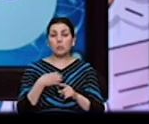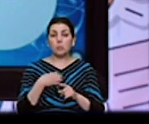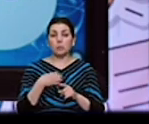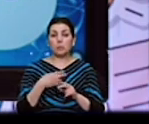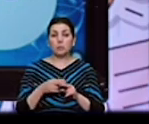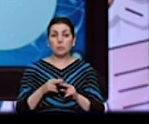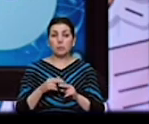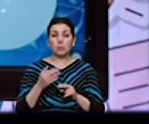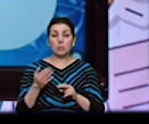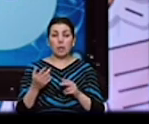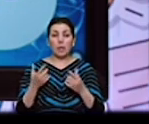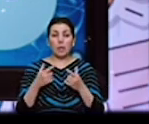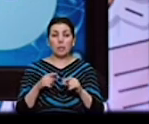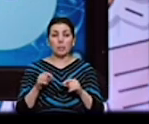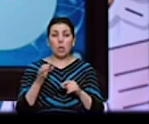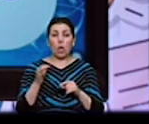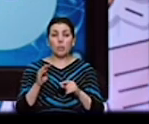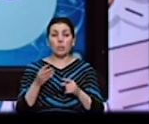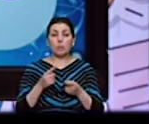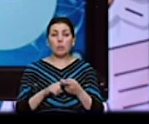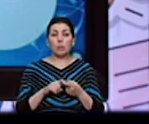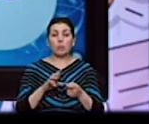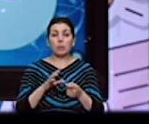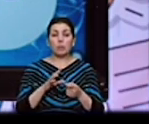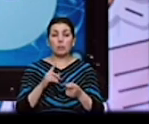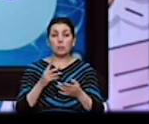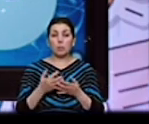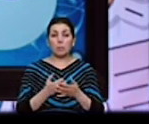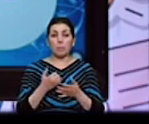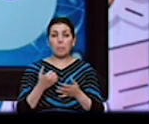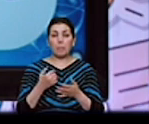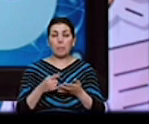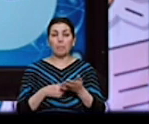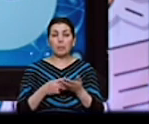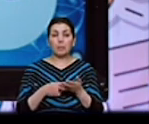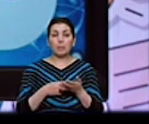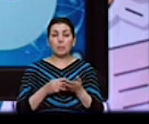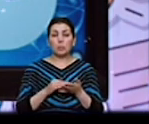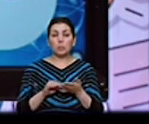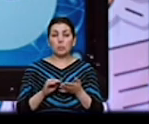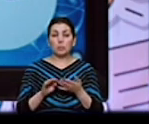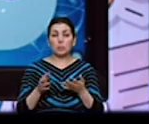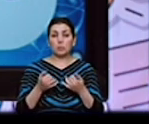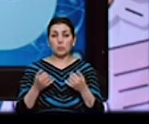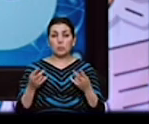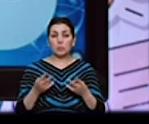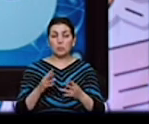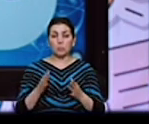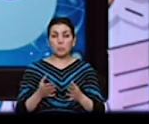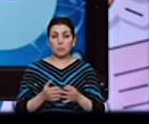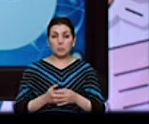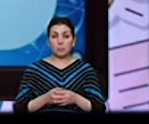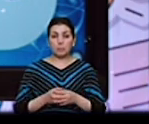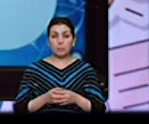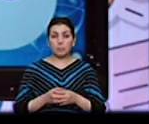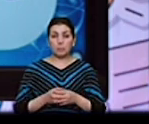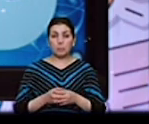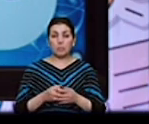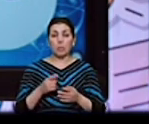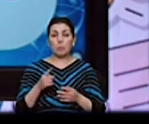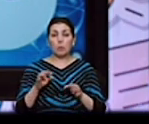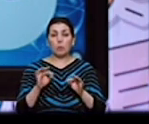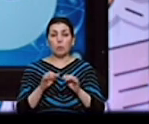asosida qaysi otga bog'langanini aniqlab daftaringizga yozib olishingiz kerak bo'ladi. Siz